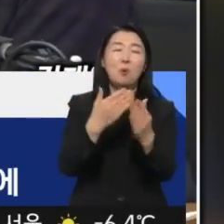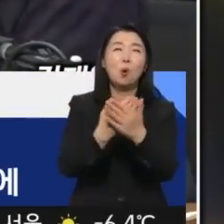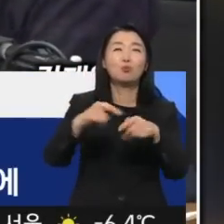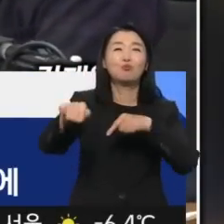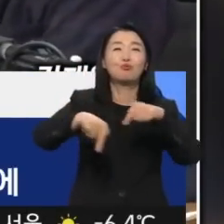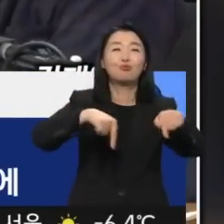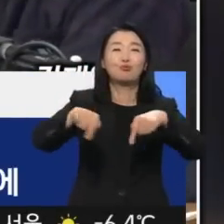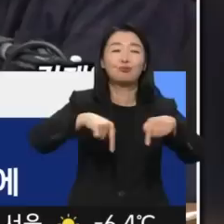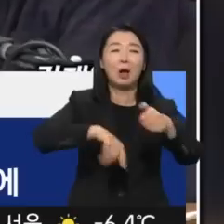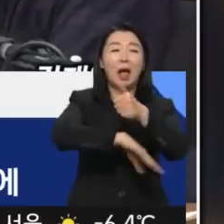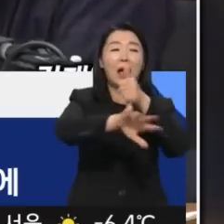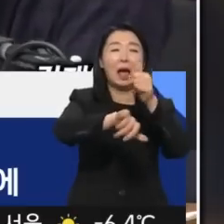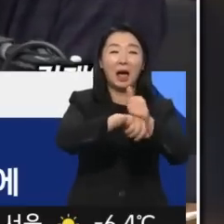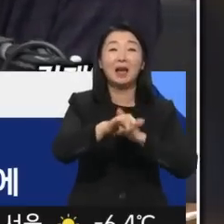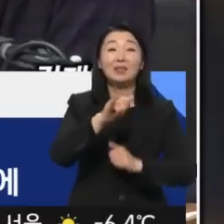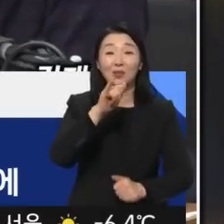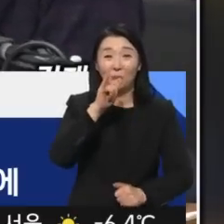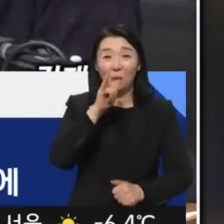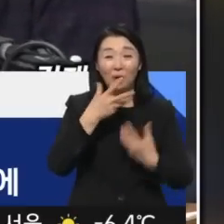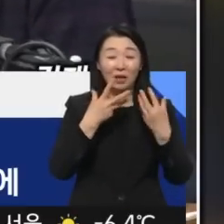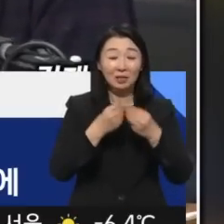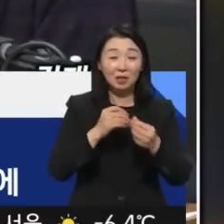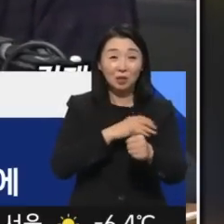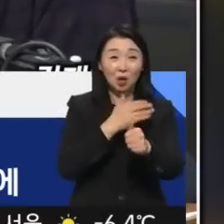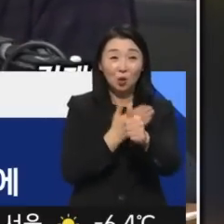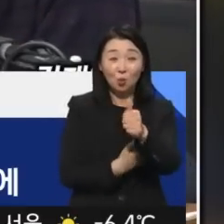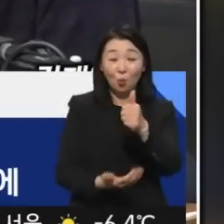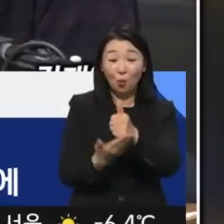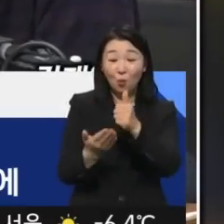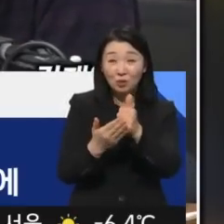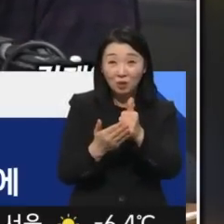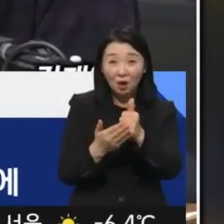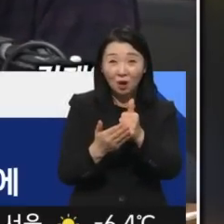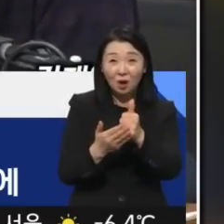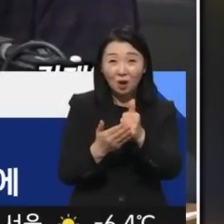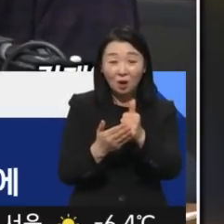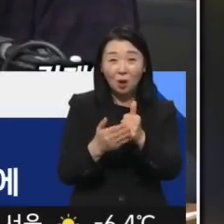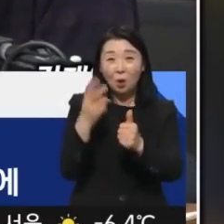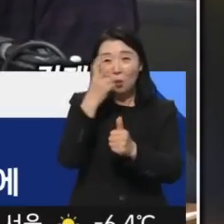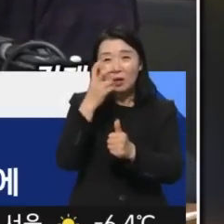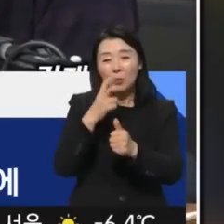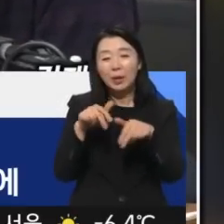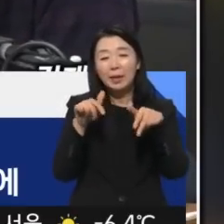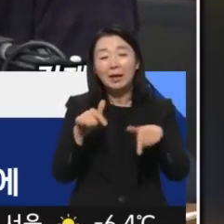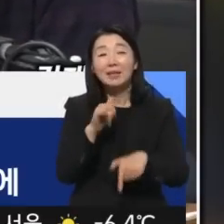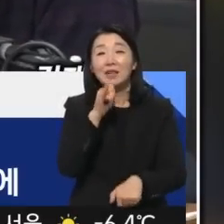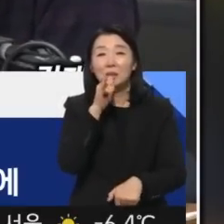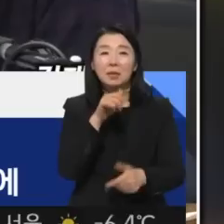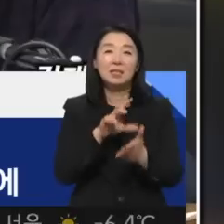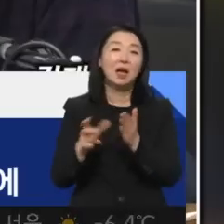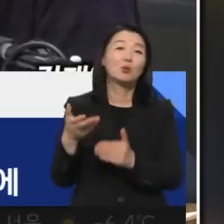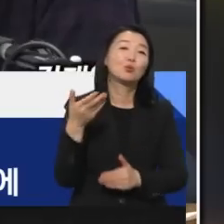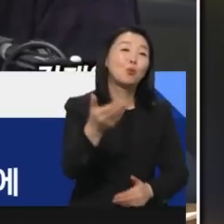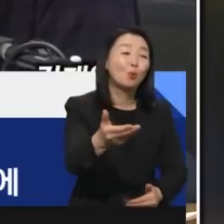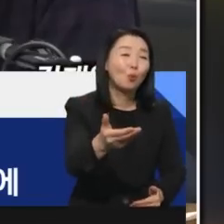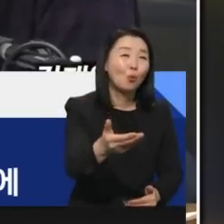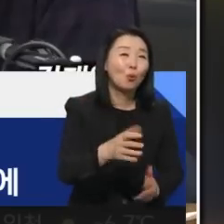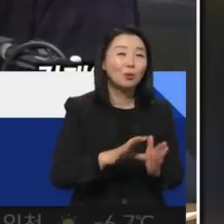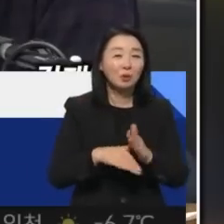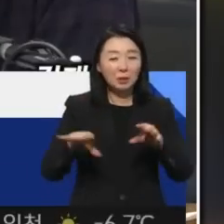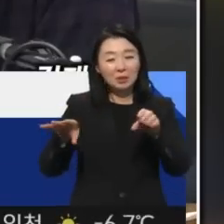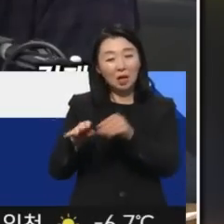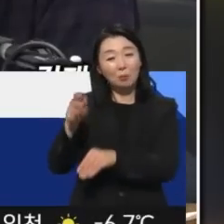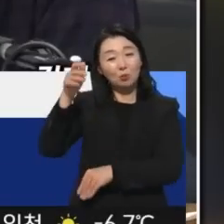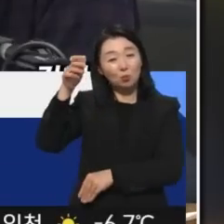실무적으로 총괄 총괄하고 예를 들어 공천관리위원회 간사 역할을 하면서 자료를 제공하기 때문에 그렇죠.